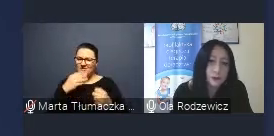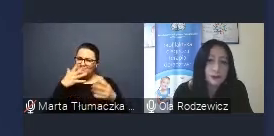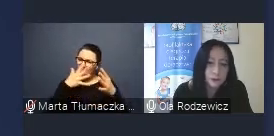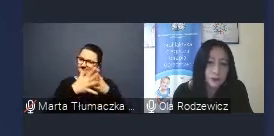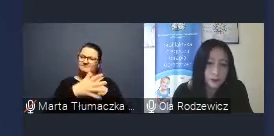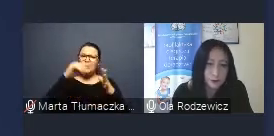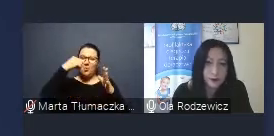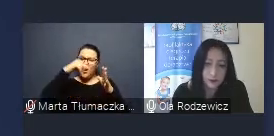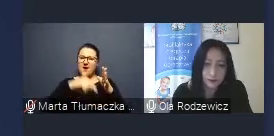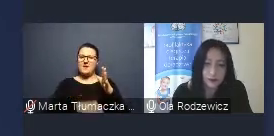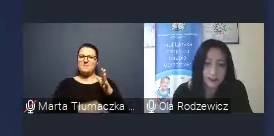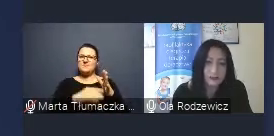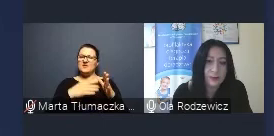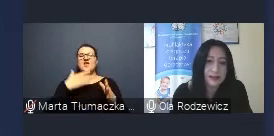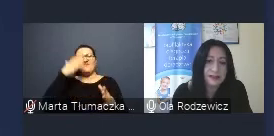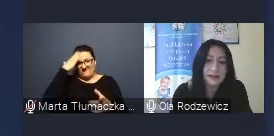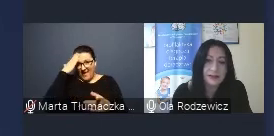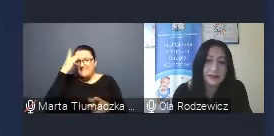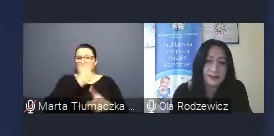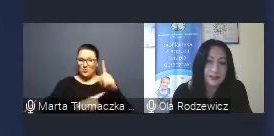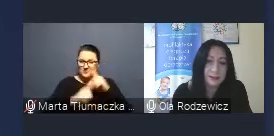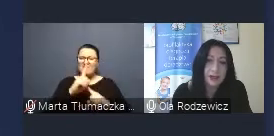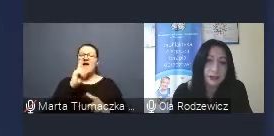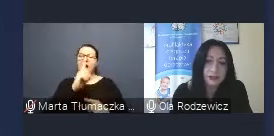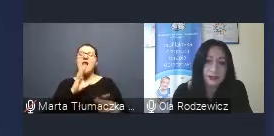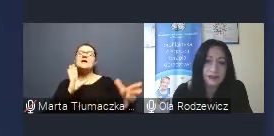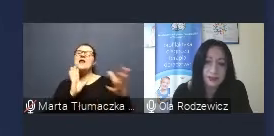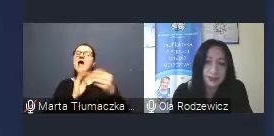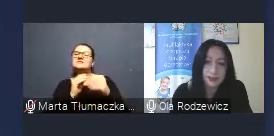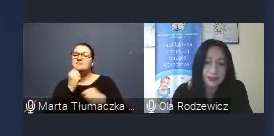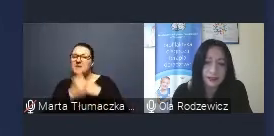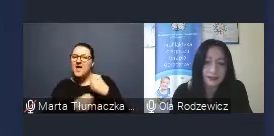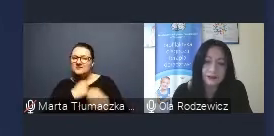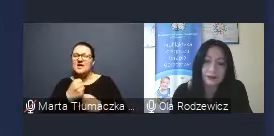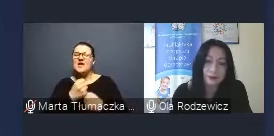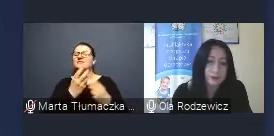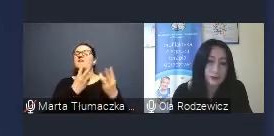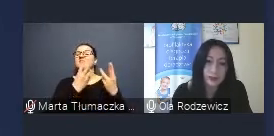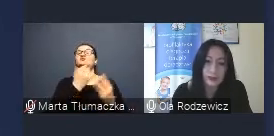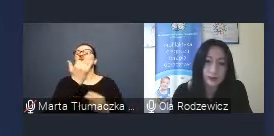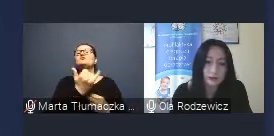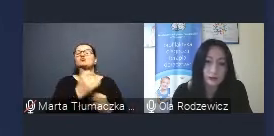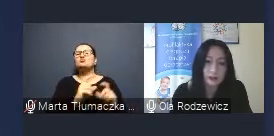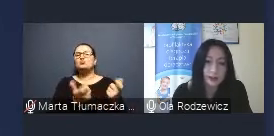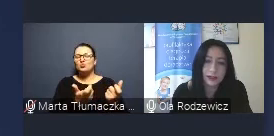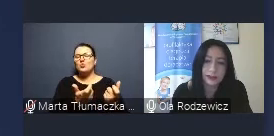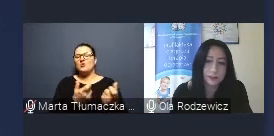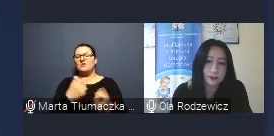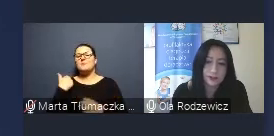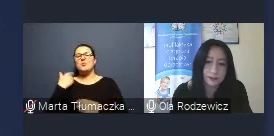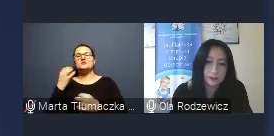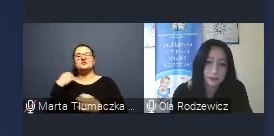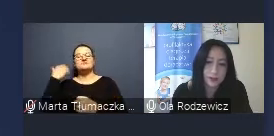mając świadomość niepełnosprawności tego dziecka, ale w pracy z tym dzieckiem to, co najważniejsze jest dla nas, to, o czym dzisiaj pani doktor